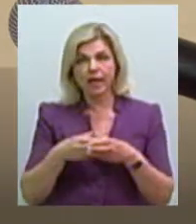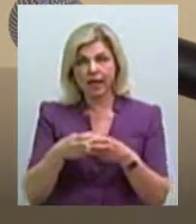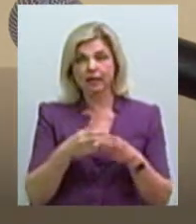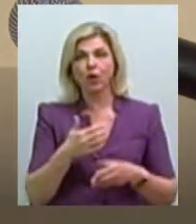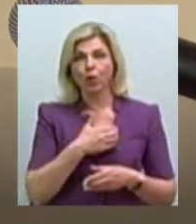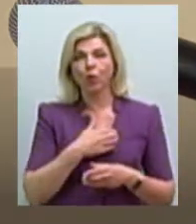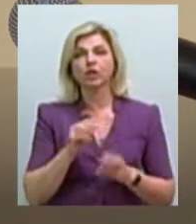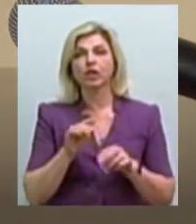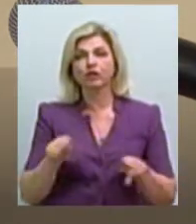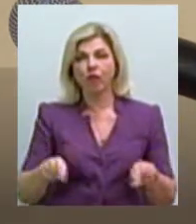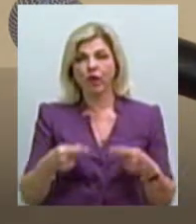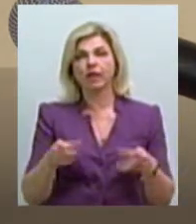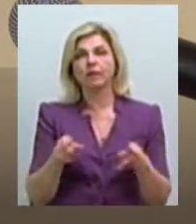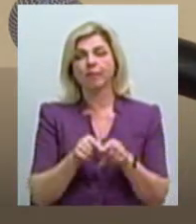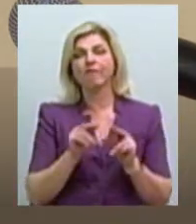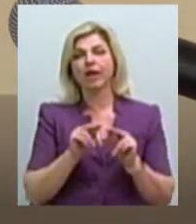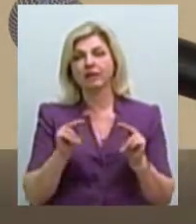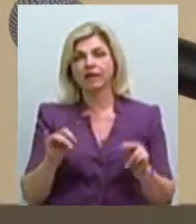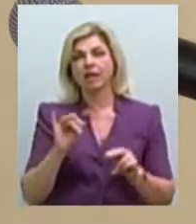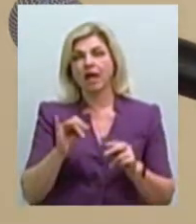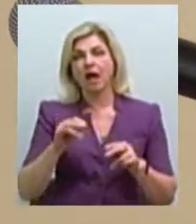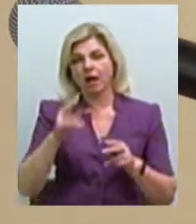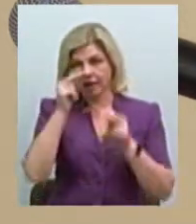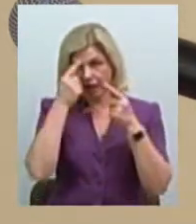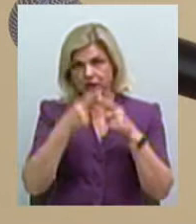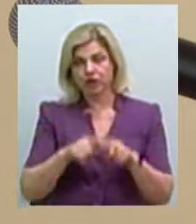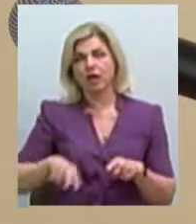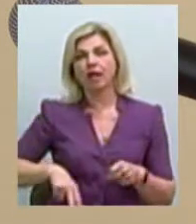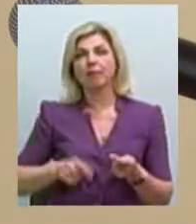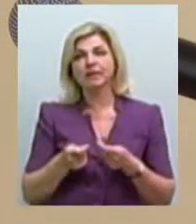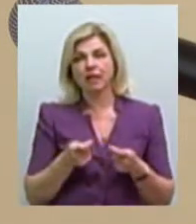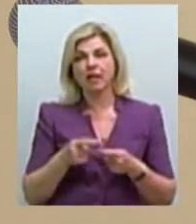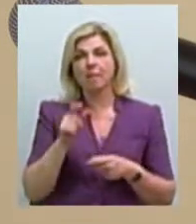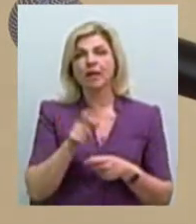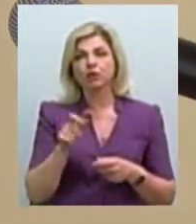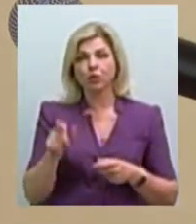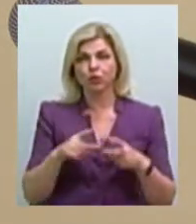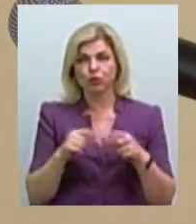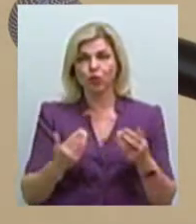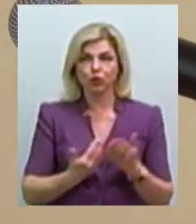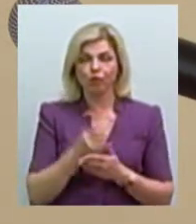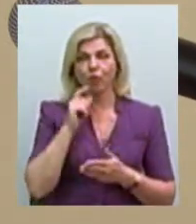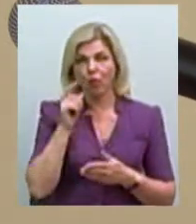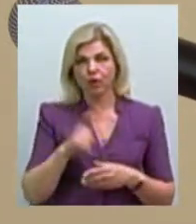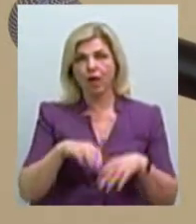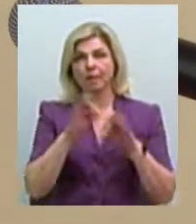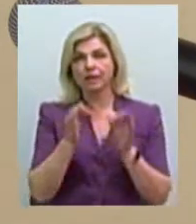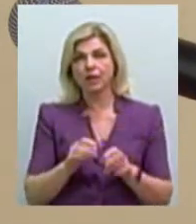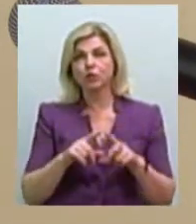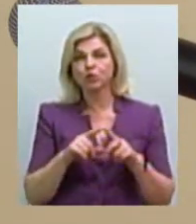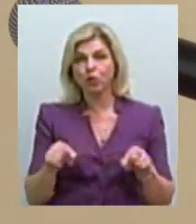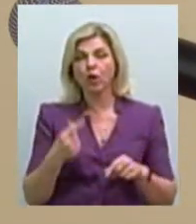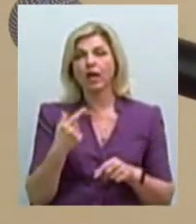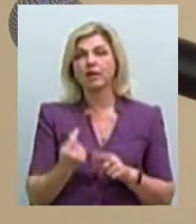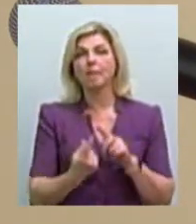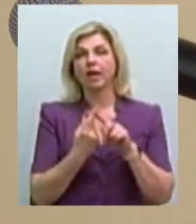з викладачами, разом з технічним та адміністративним персоналом школи нову українську сучасну мистецьку школу, де